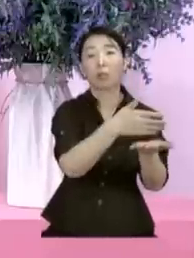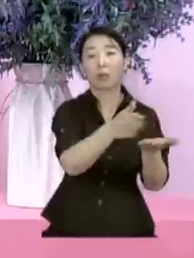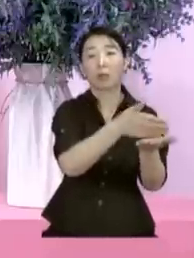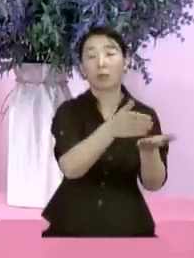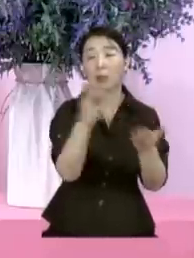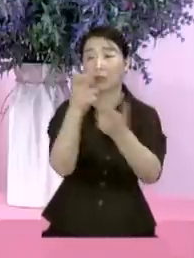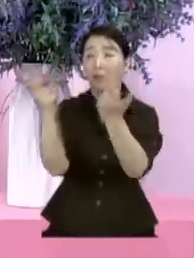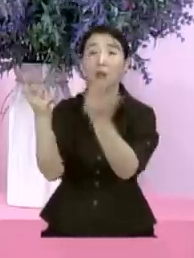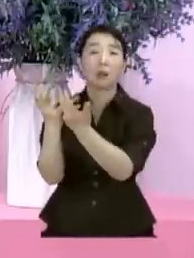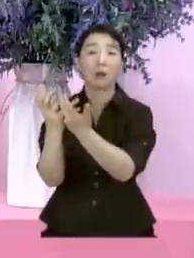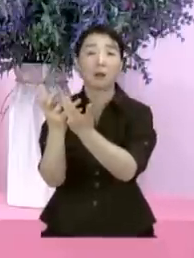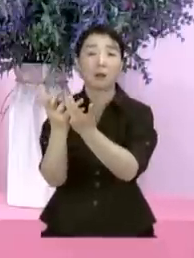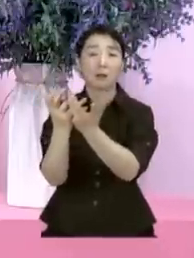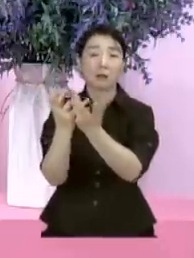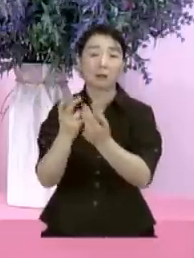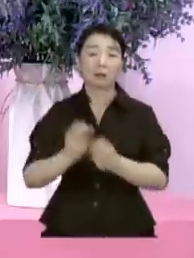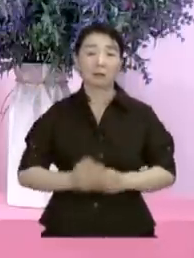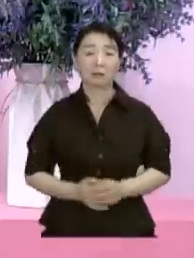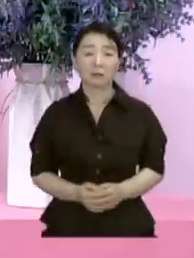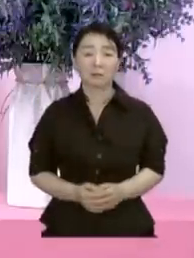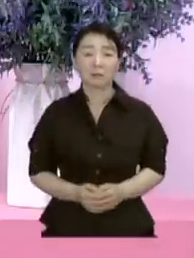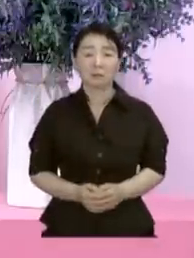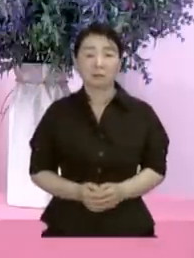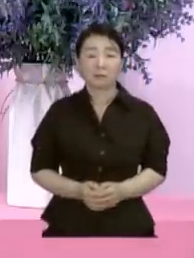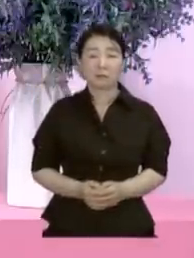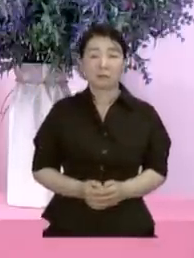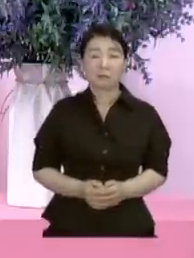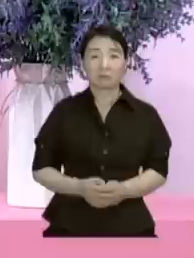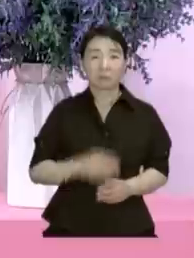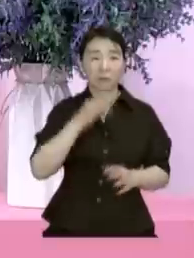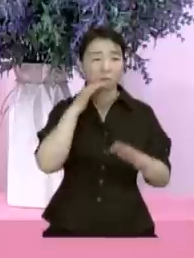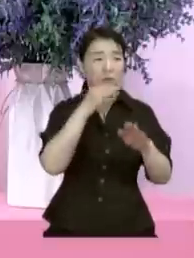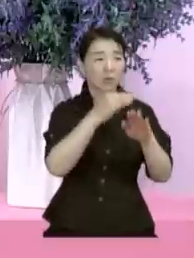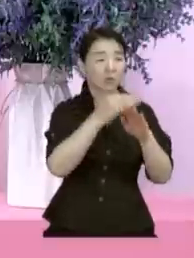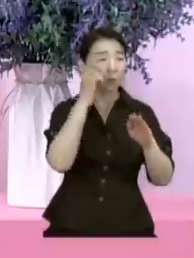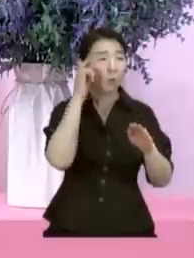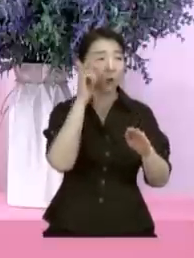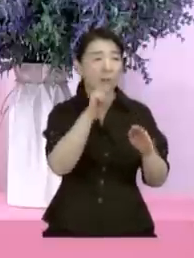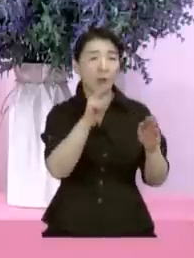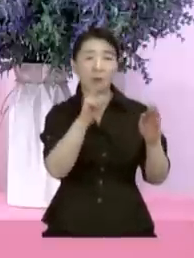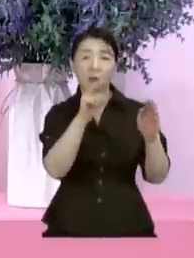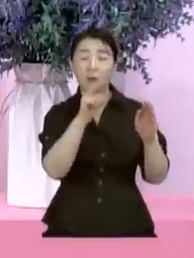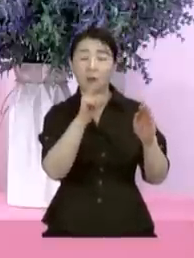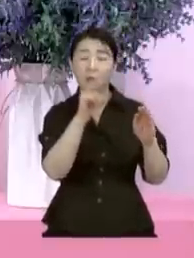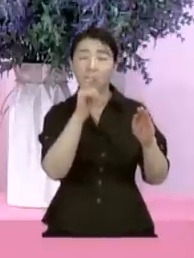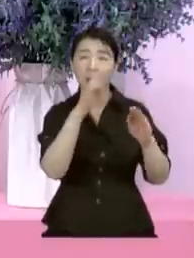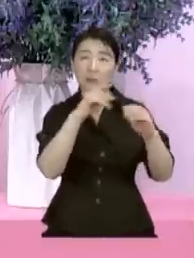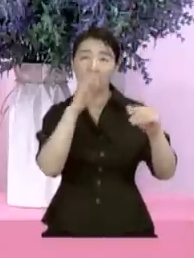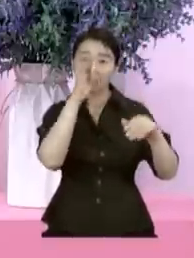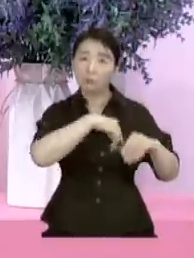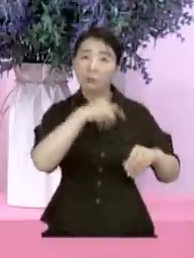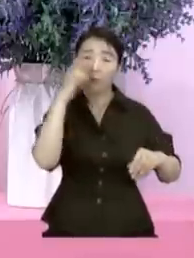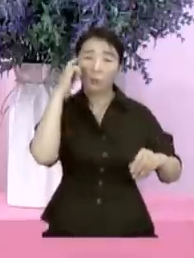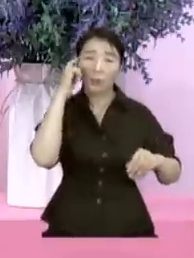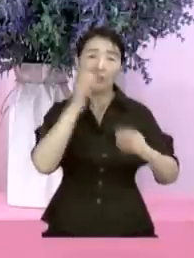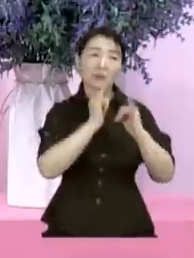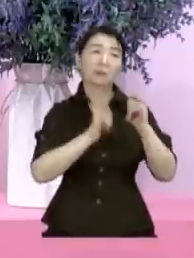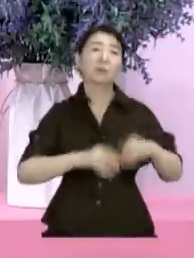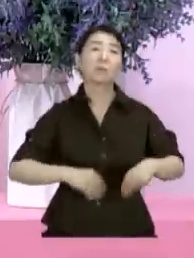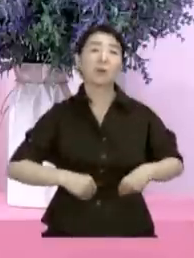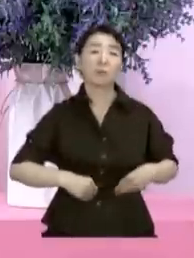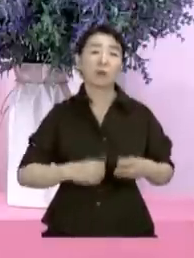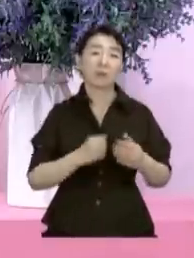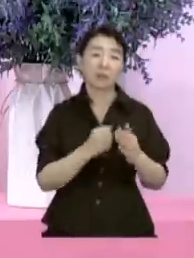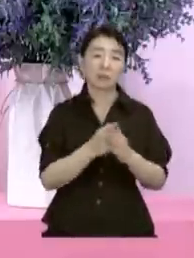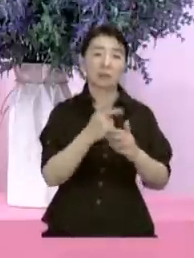그렇게 차이가 나는 거예요. 그것도 물어봤죠. 저희 북한이 왜 저렇게 됐어요? 그랬더니 사람들이 너무나